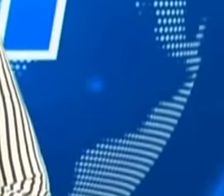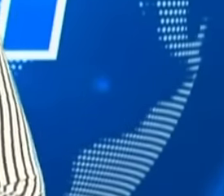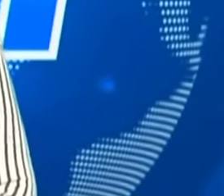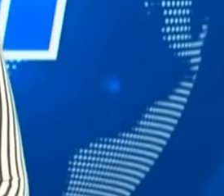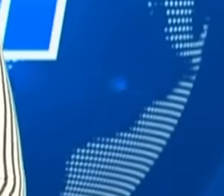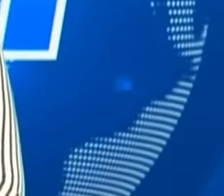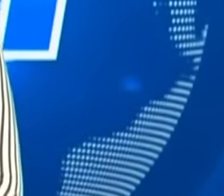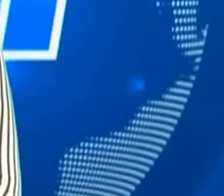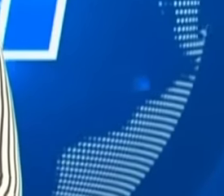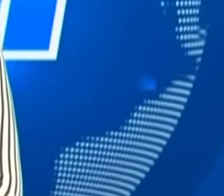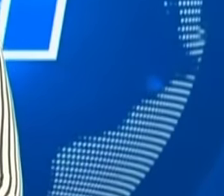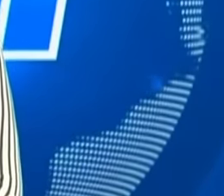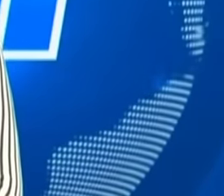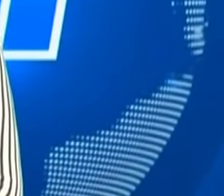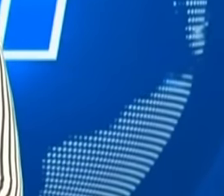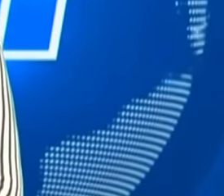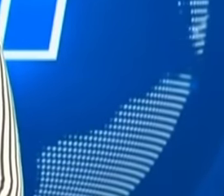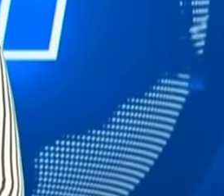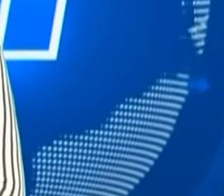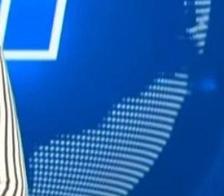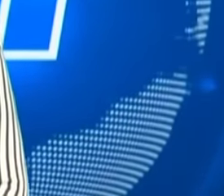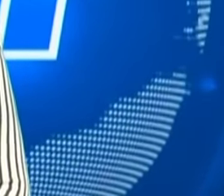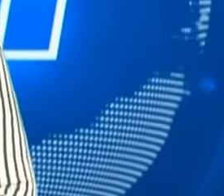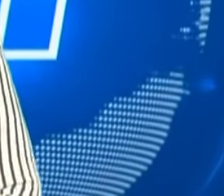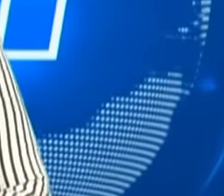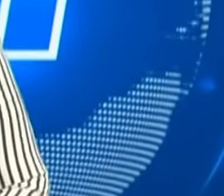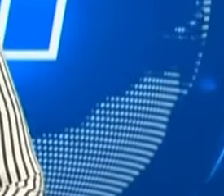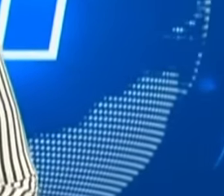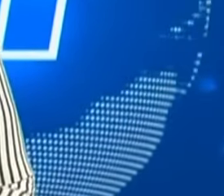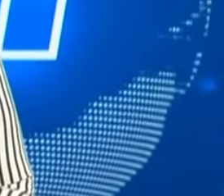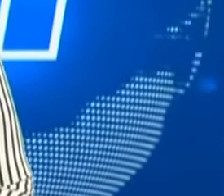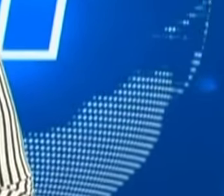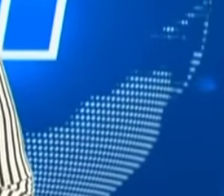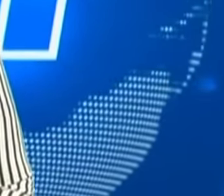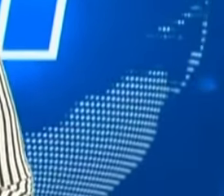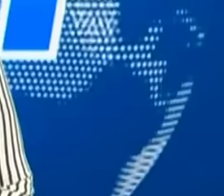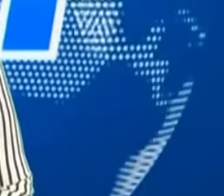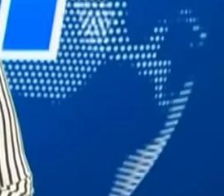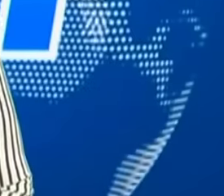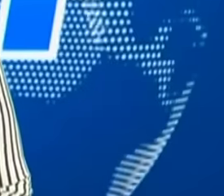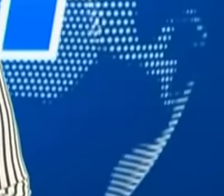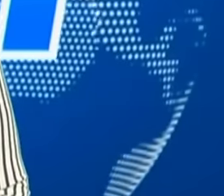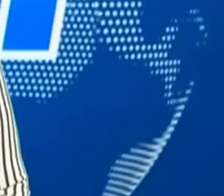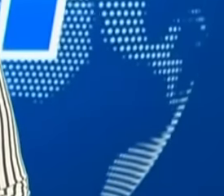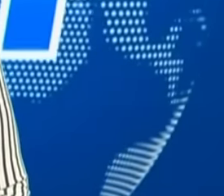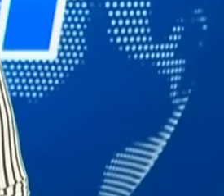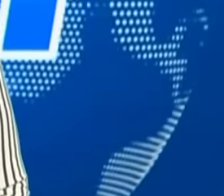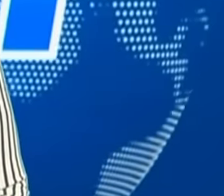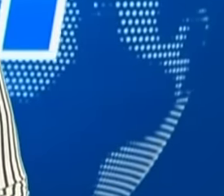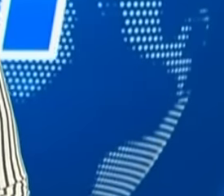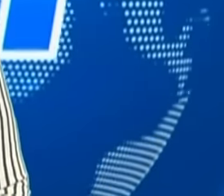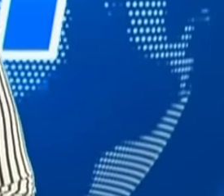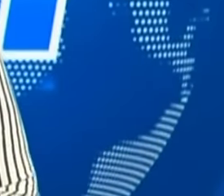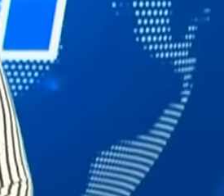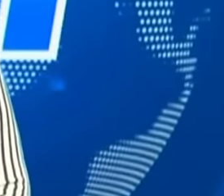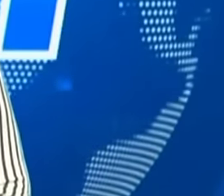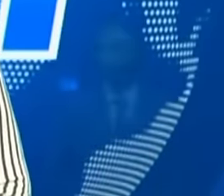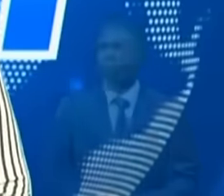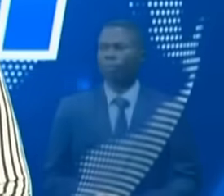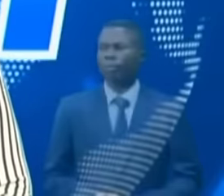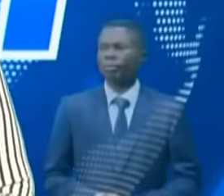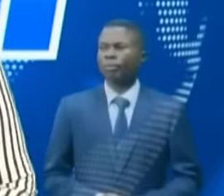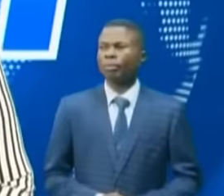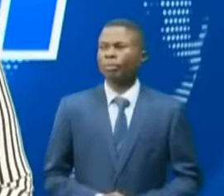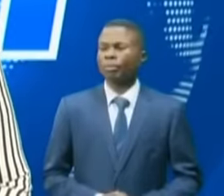Merci de nous rejoindre sur la télévision nationale congolaise à travers ce journal des 19h. Bonsoir mesdames et messieurs.